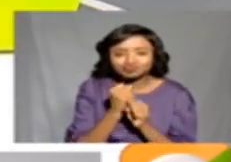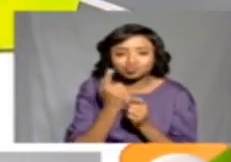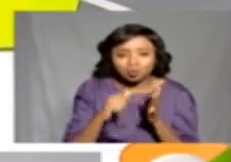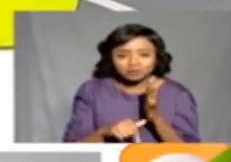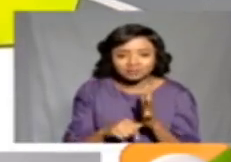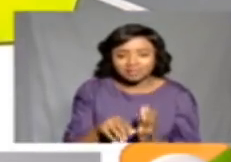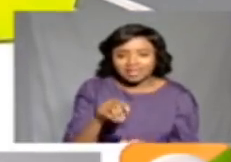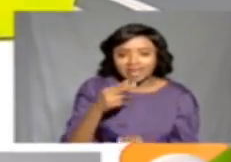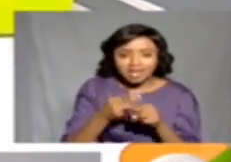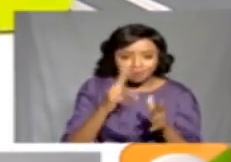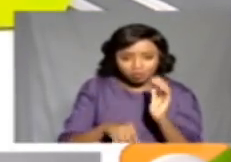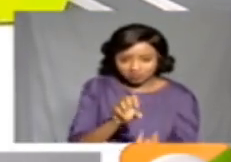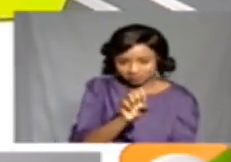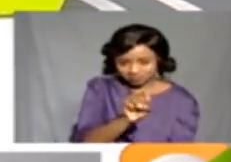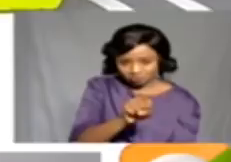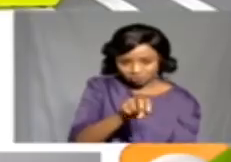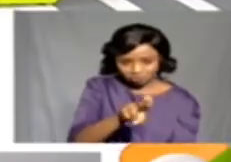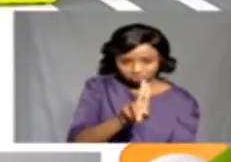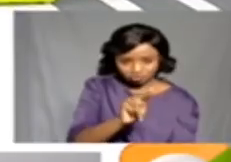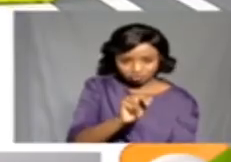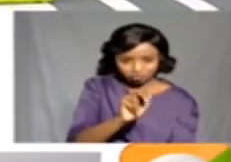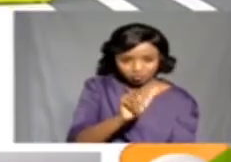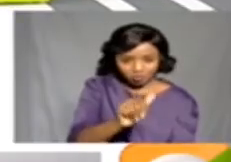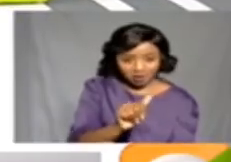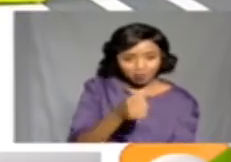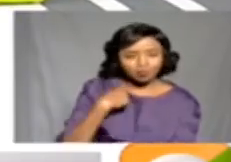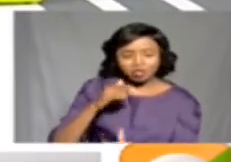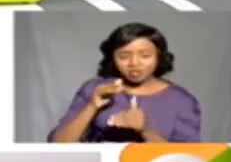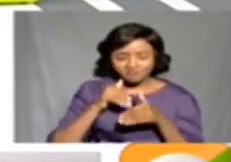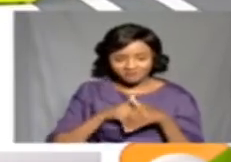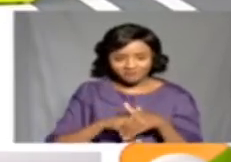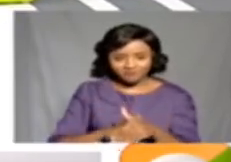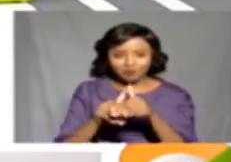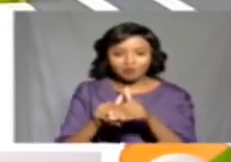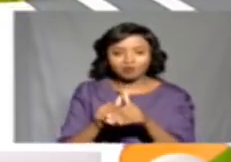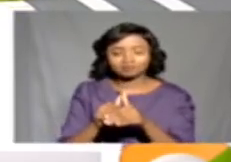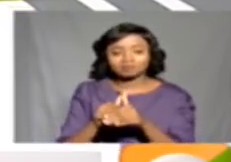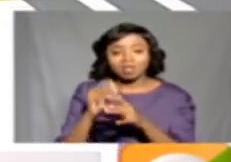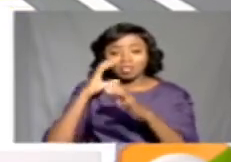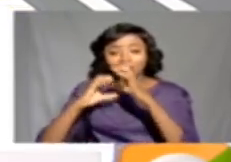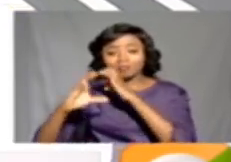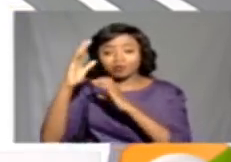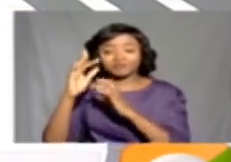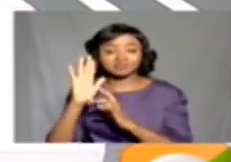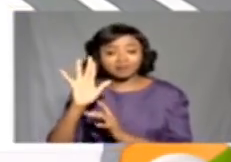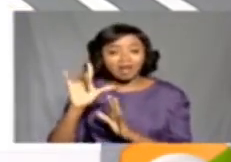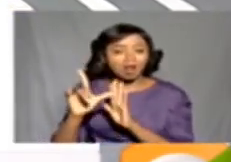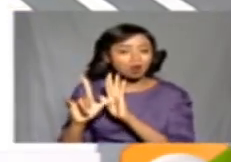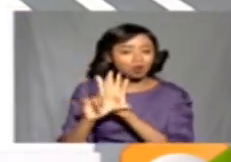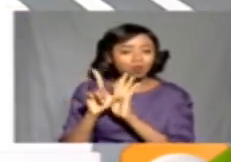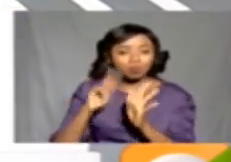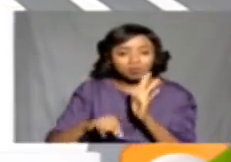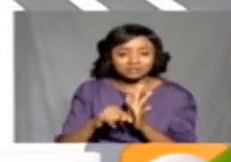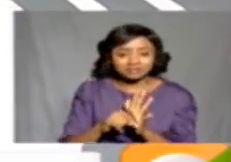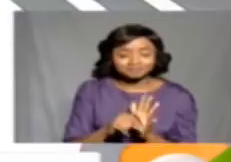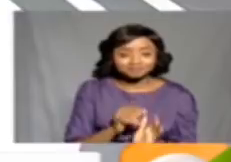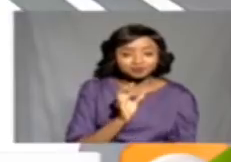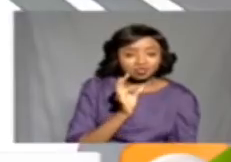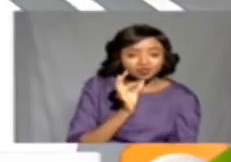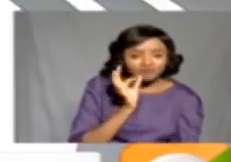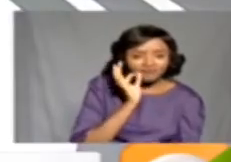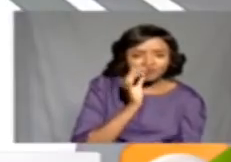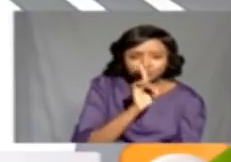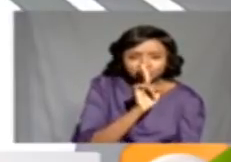sunna. Yaani tunafuata mafundisho ya Mtume Muhammad sallallahu alaihi wasallam kwamba tunafungua kwa tende tatu. Ukiwa